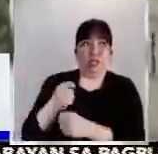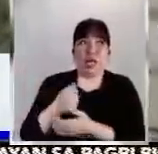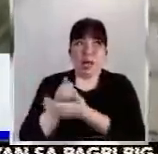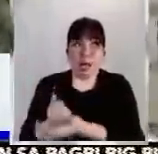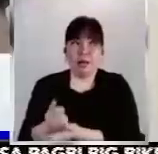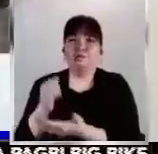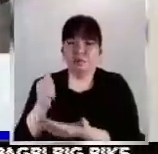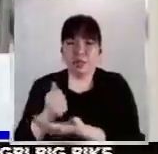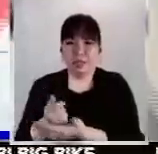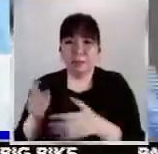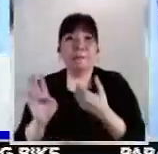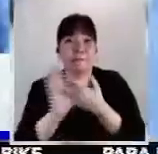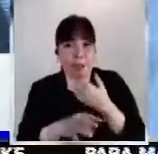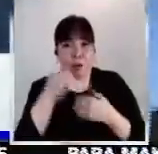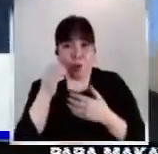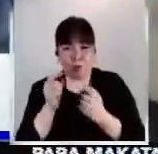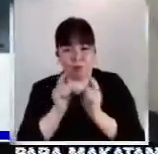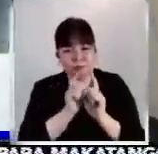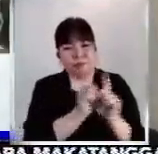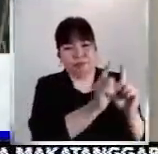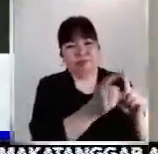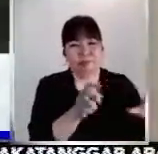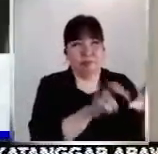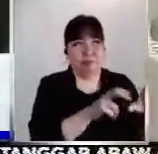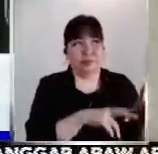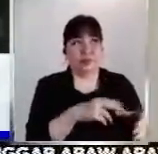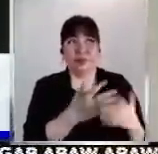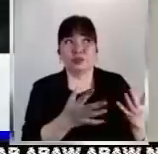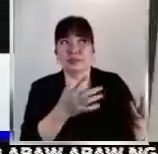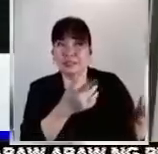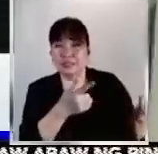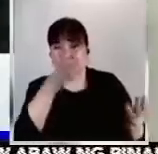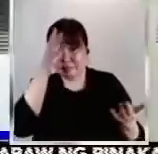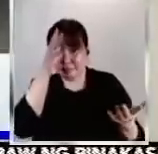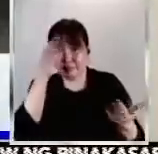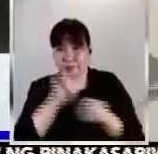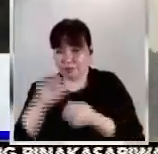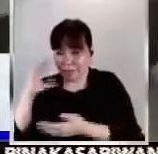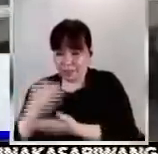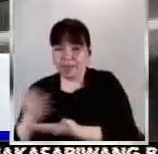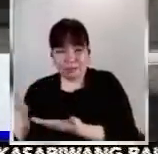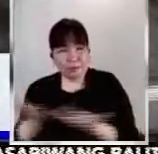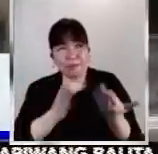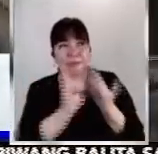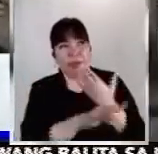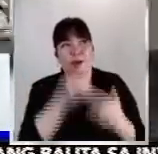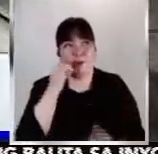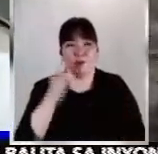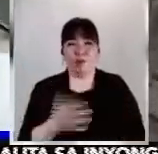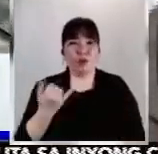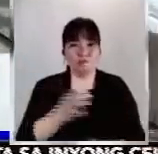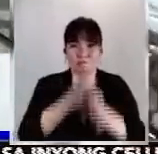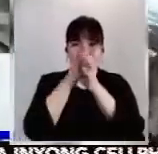kayo maisakay pabalik. Sinamahan ng mga pulis ang mag-aama na makasakay pabalik sa kanilang pinanggalingan. Ngayong nagkakahigpitan,